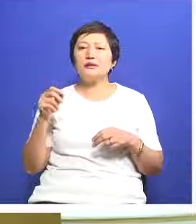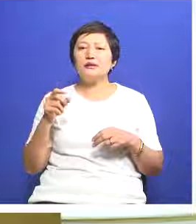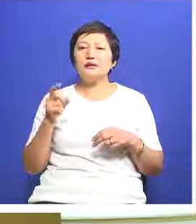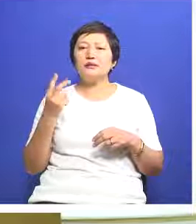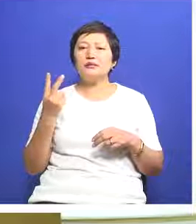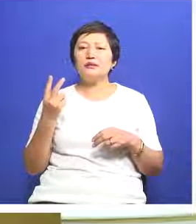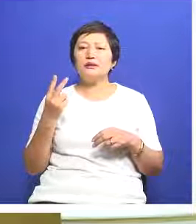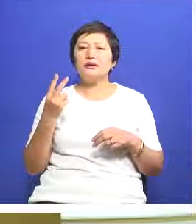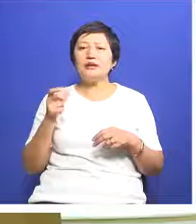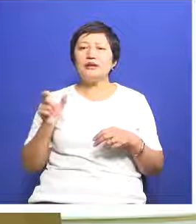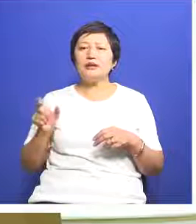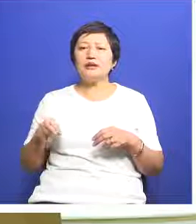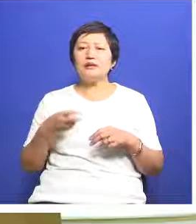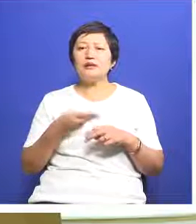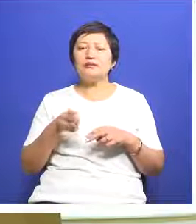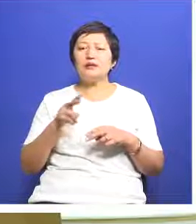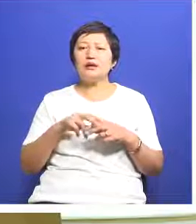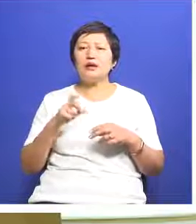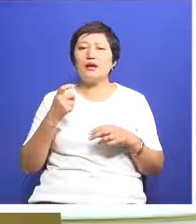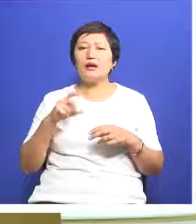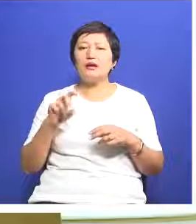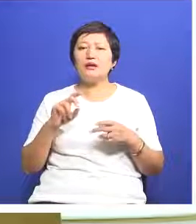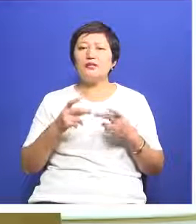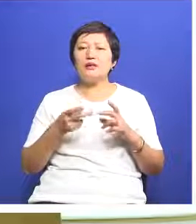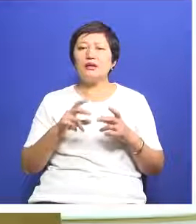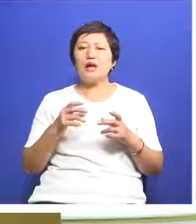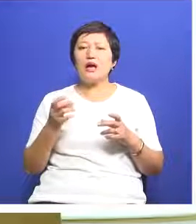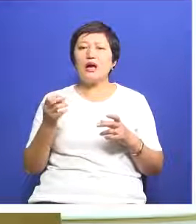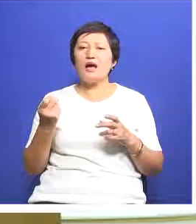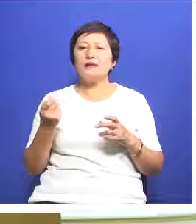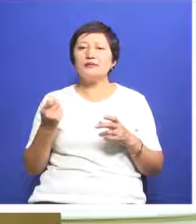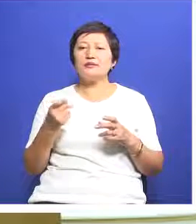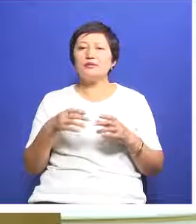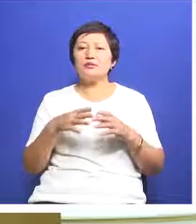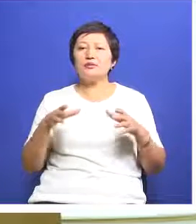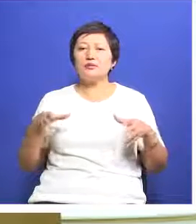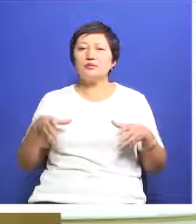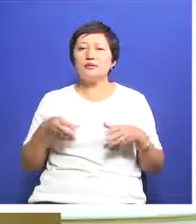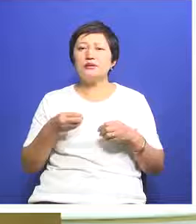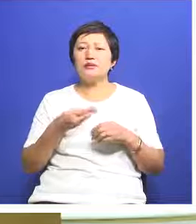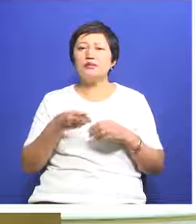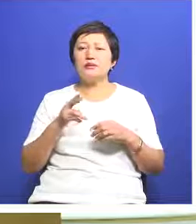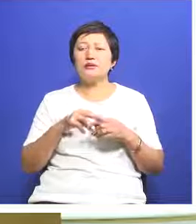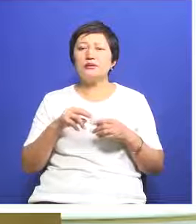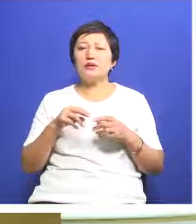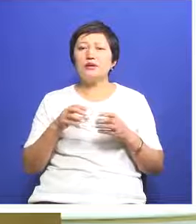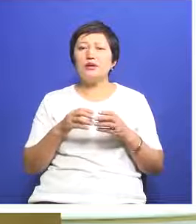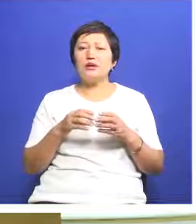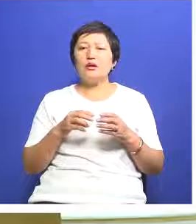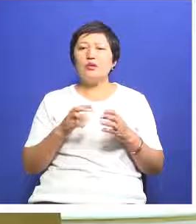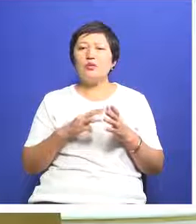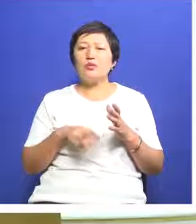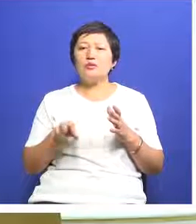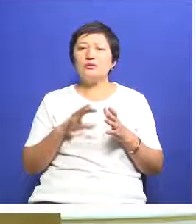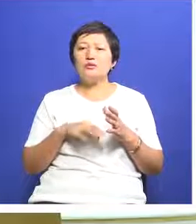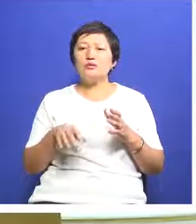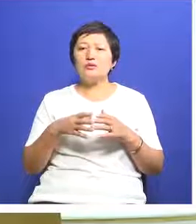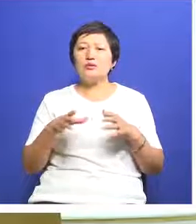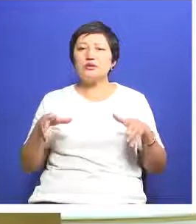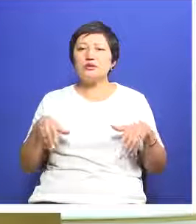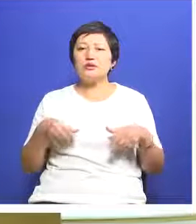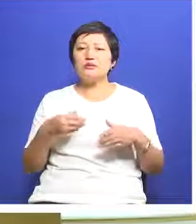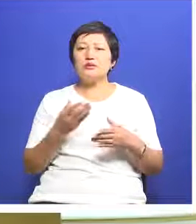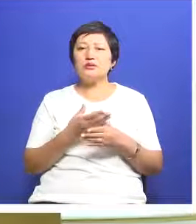2 адам. Сосын әлеумет аз қамтамасыз етілген отбасылар бар. Бізде 39 отбасыға